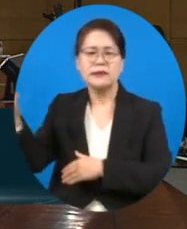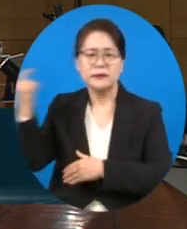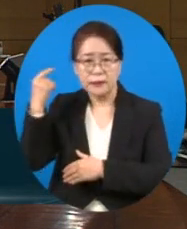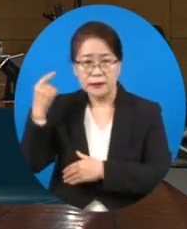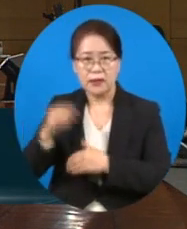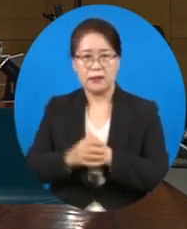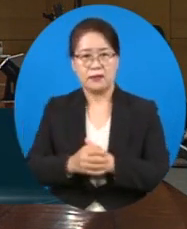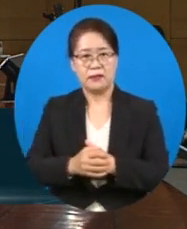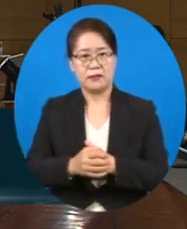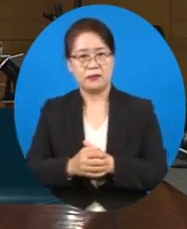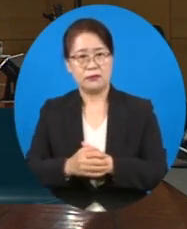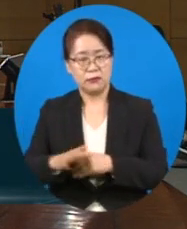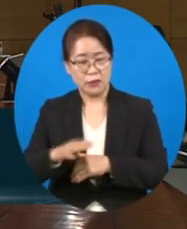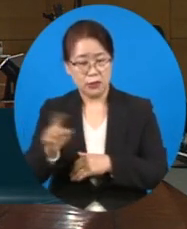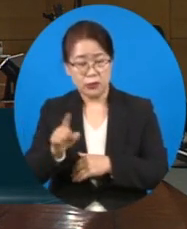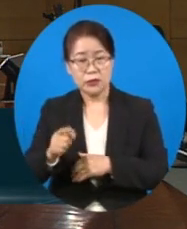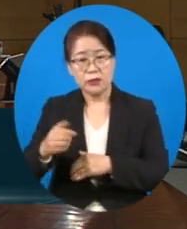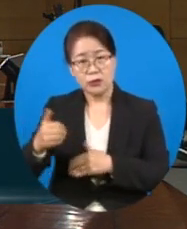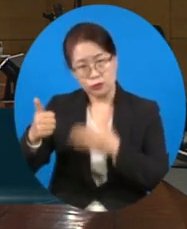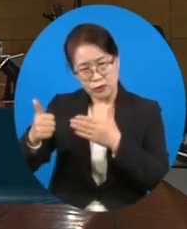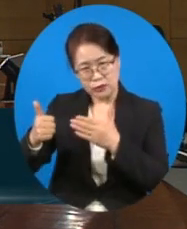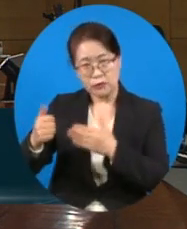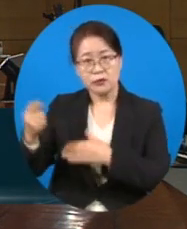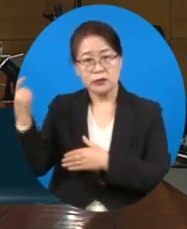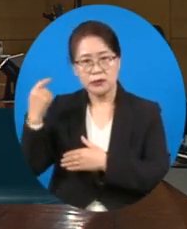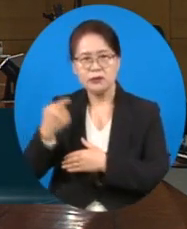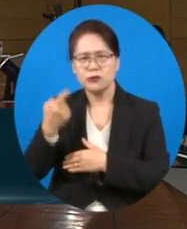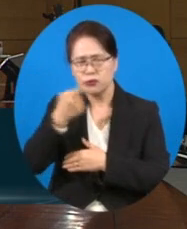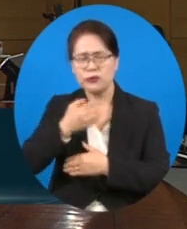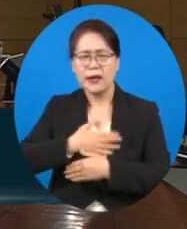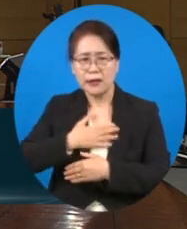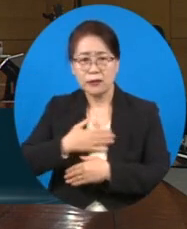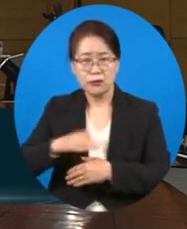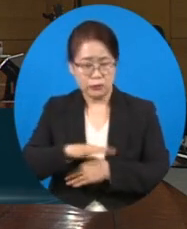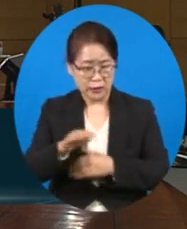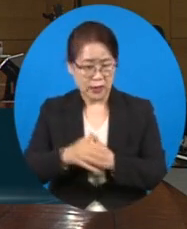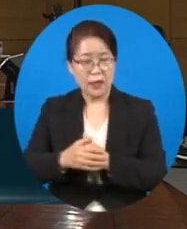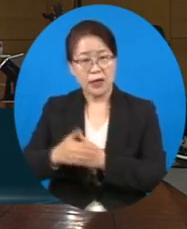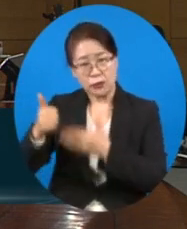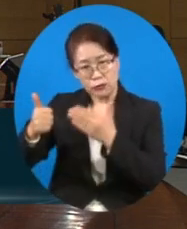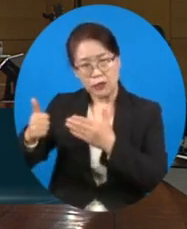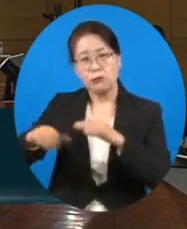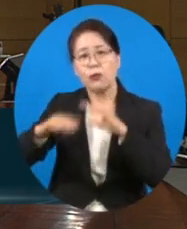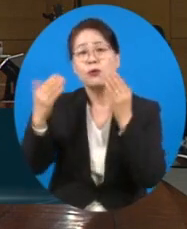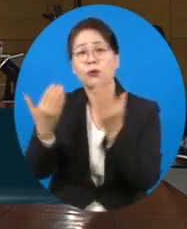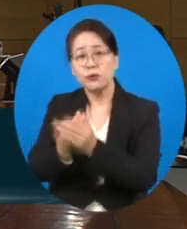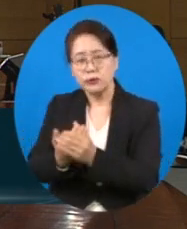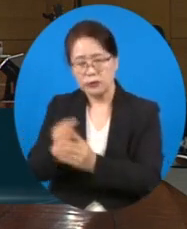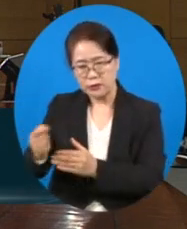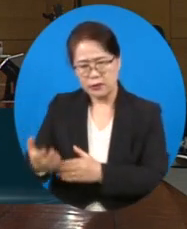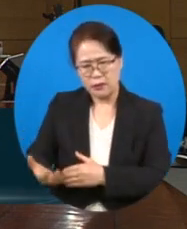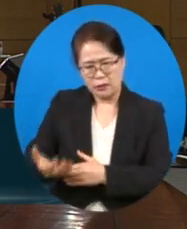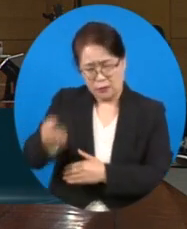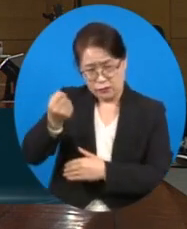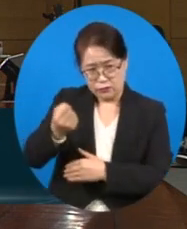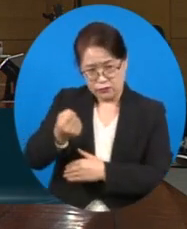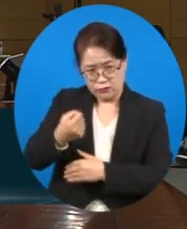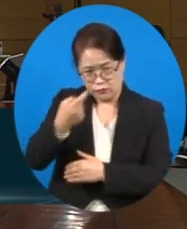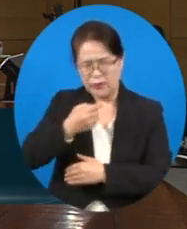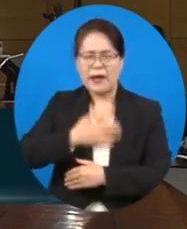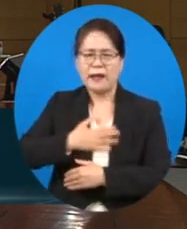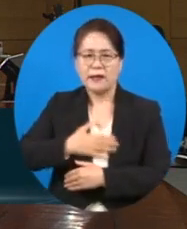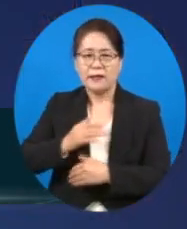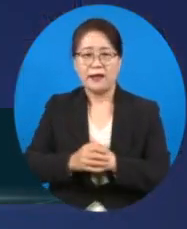우리가 무엇인지 구하는 바를 들으시는 줄 안즉 우리가 그에게 고한 그것을 얻은 줄을 또한 아느니라